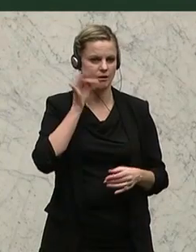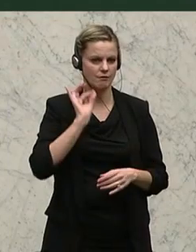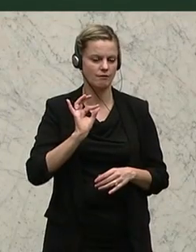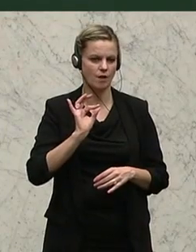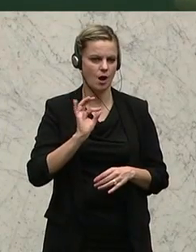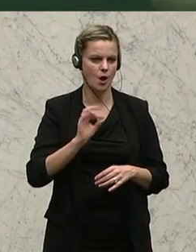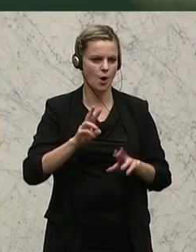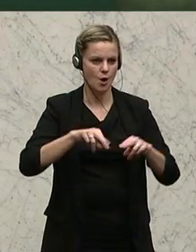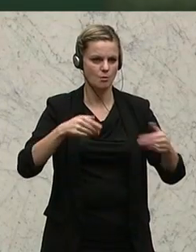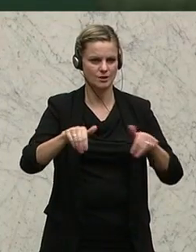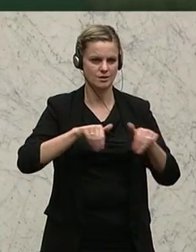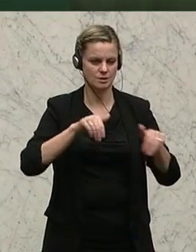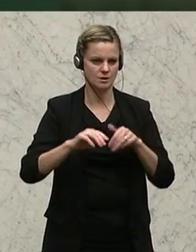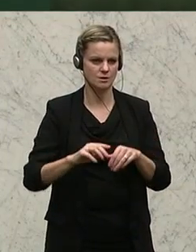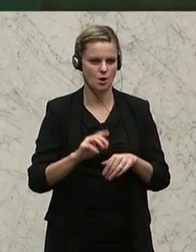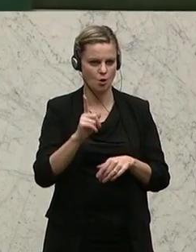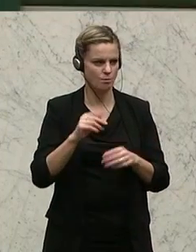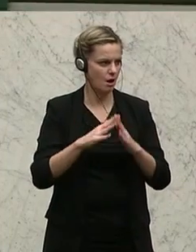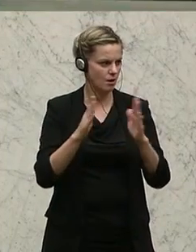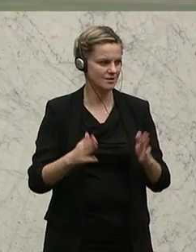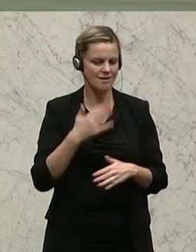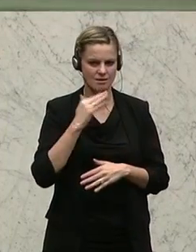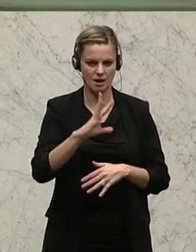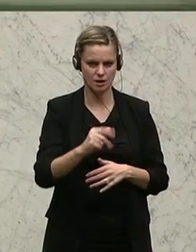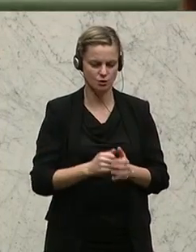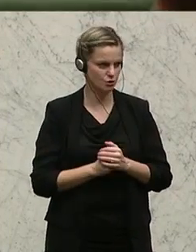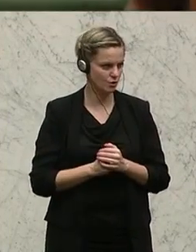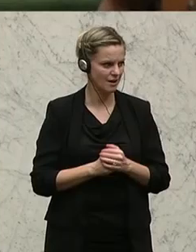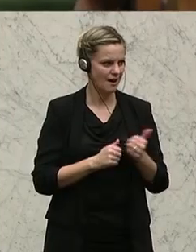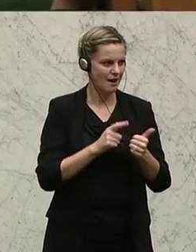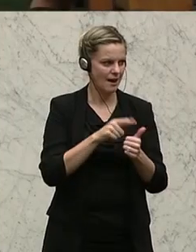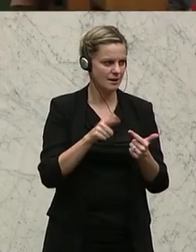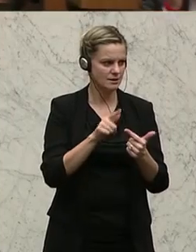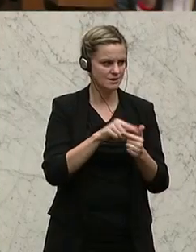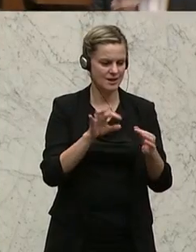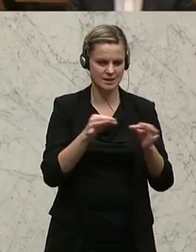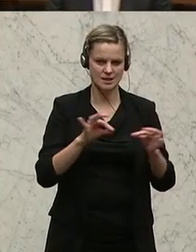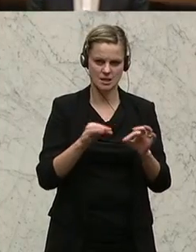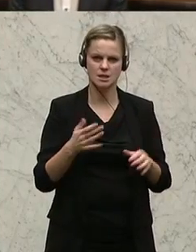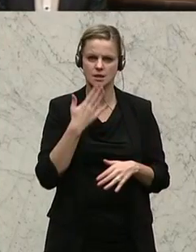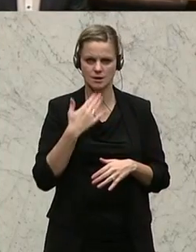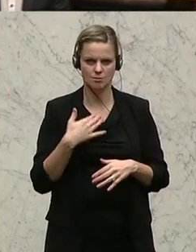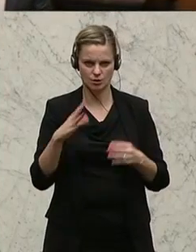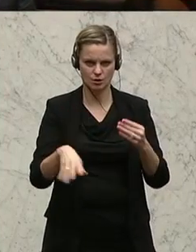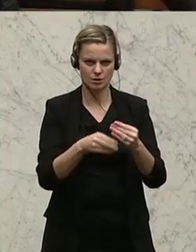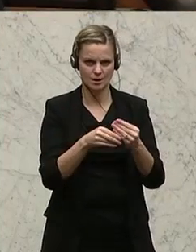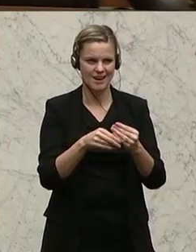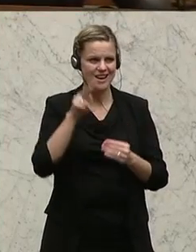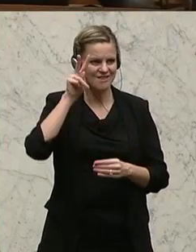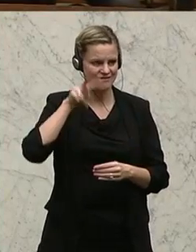und mit einer zweiten Wortmeldung in der Debatte Gesundheits- und Frauenministerin Sabine Oberhauser von der SPÖ. Um das klarzustellen, Wien ist der